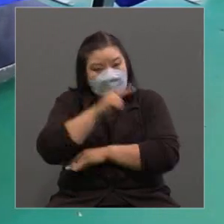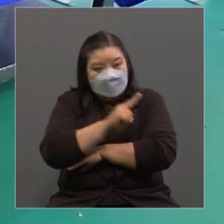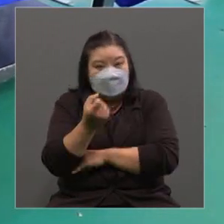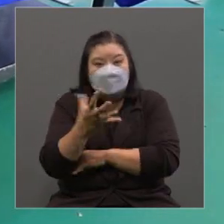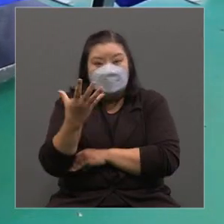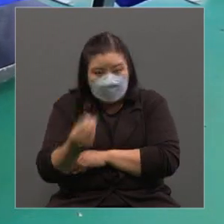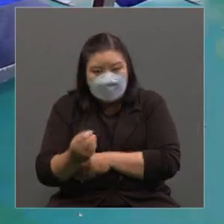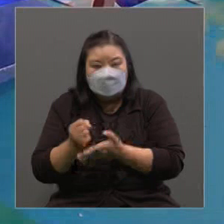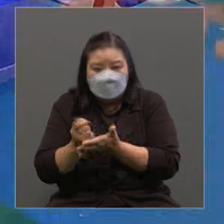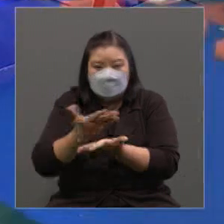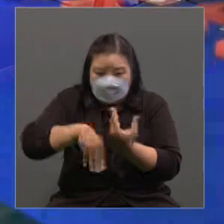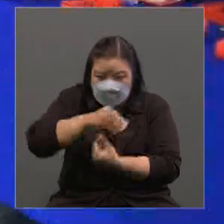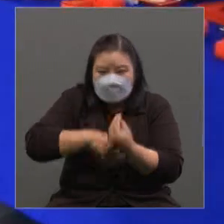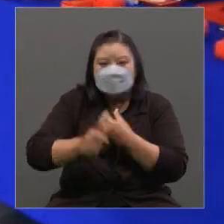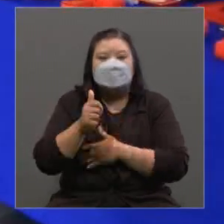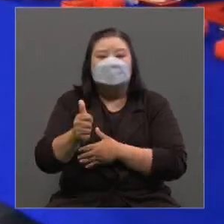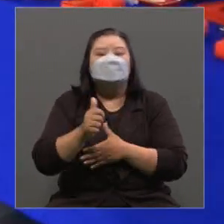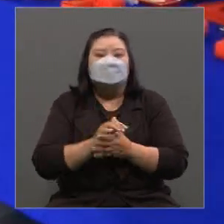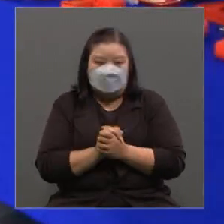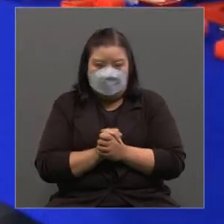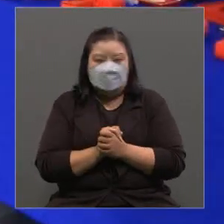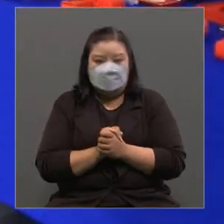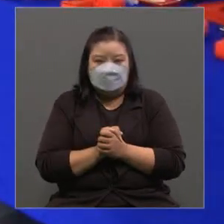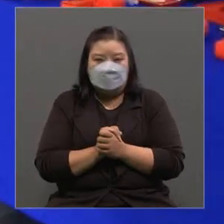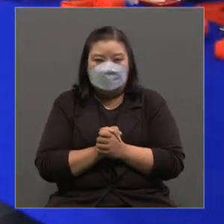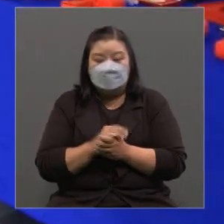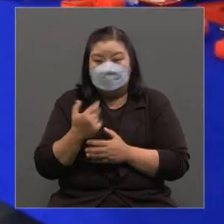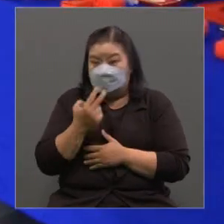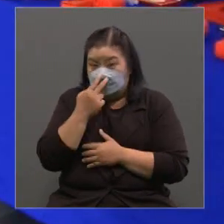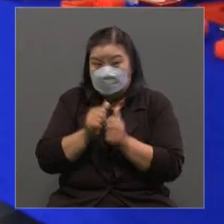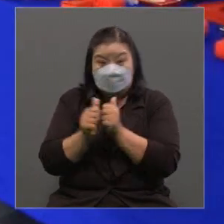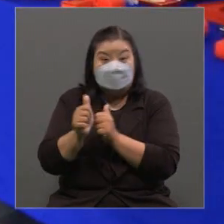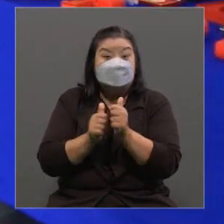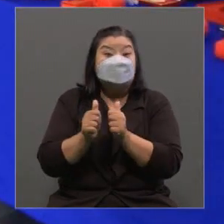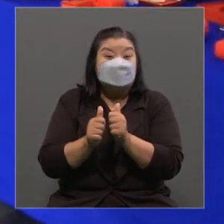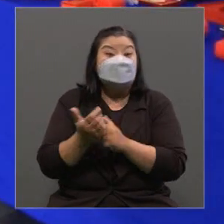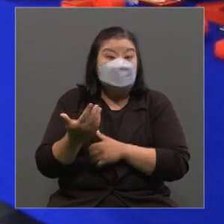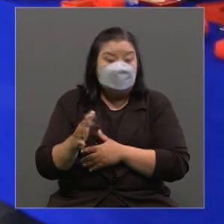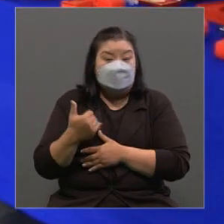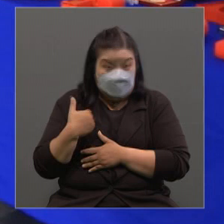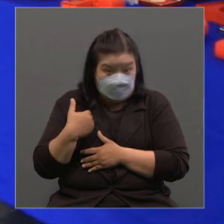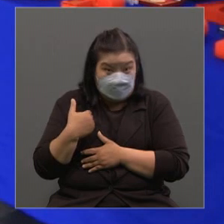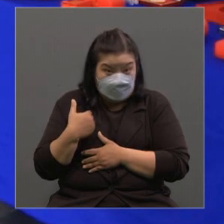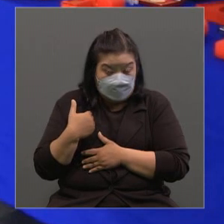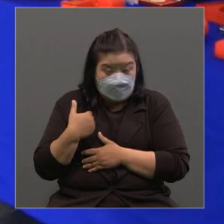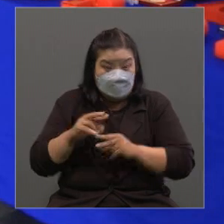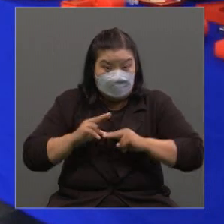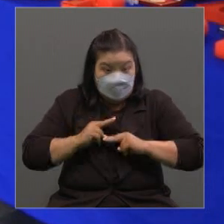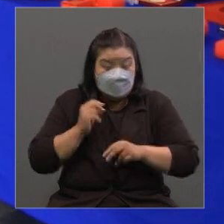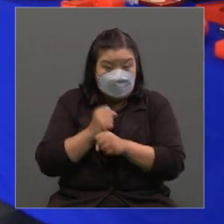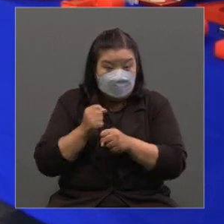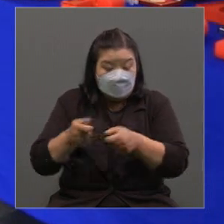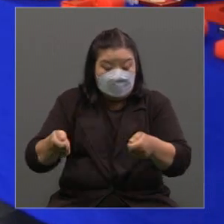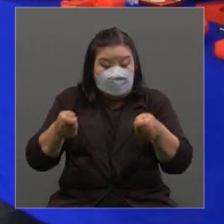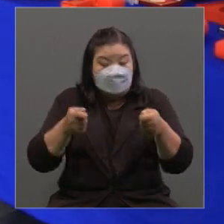เศรษฐกิจของชุมชนครับผม ในส่วนของการเข้าประกวดนำผลงานสิ่งประดิษฐ์ของคนรุ่นใหม่นะ